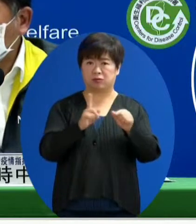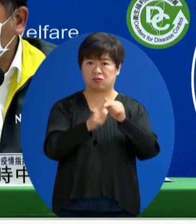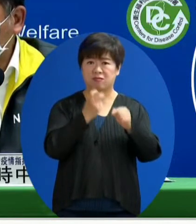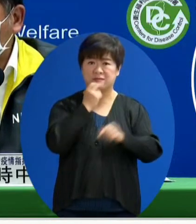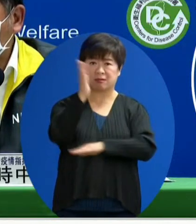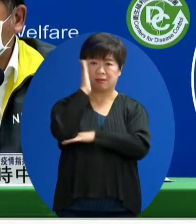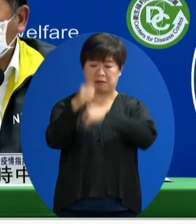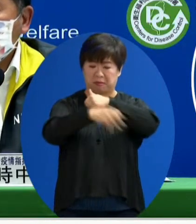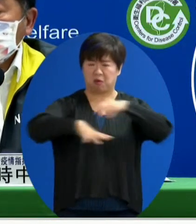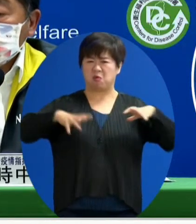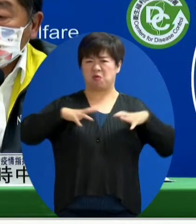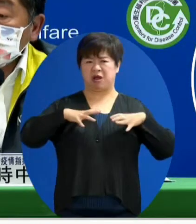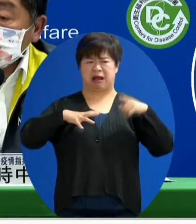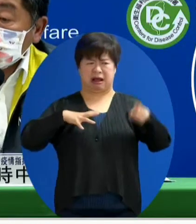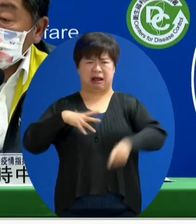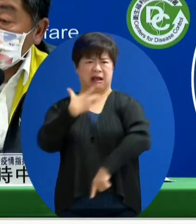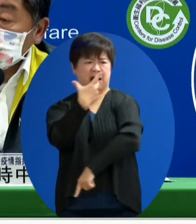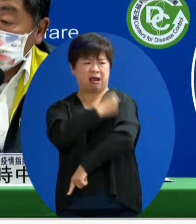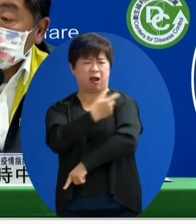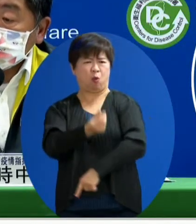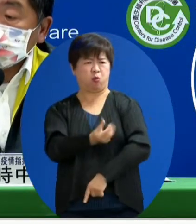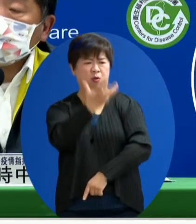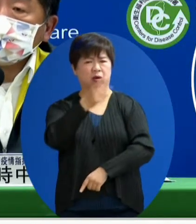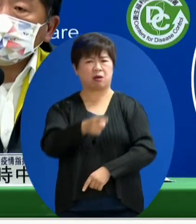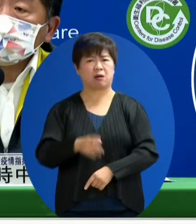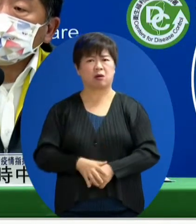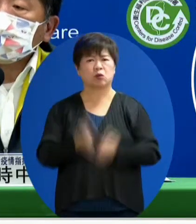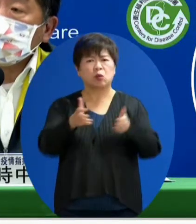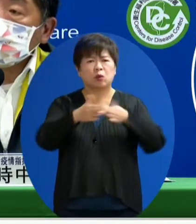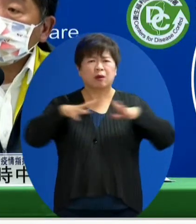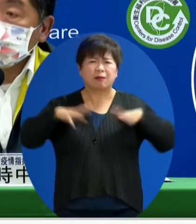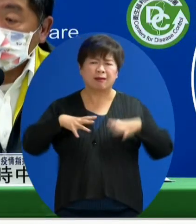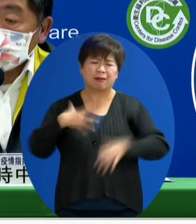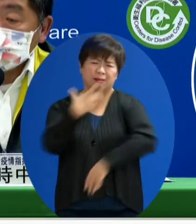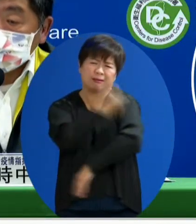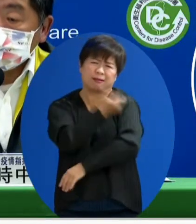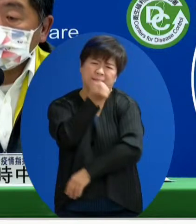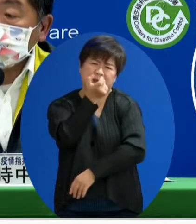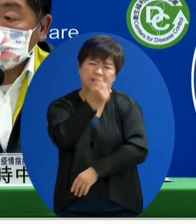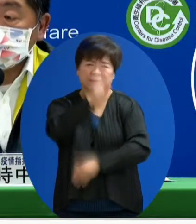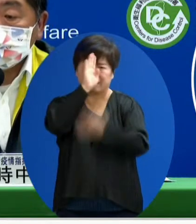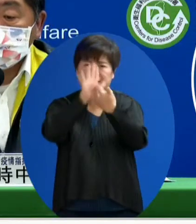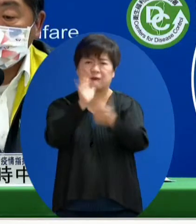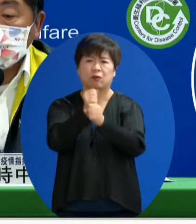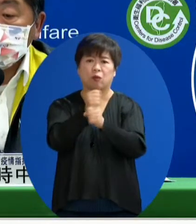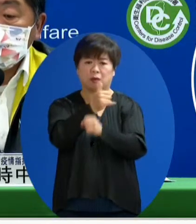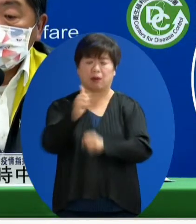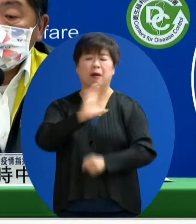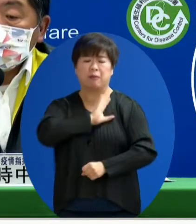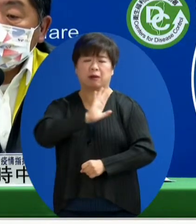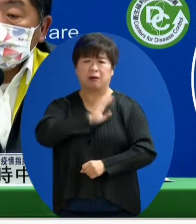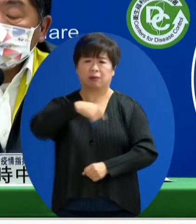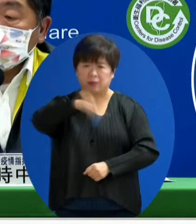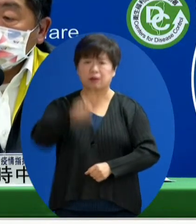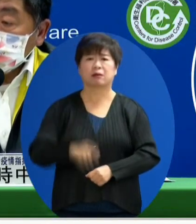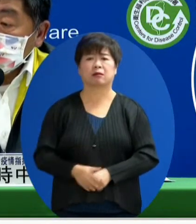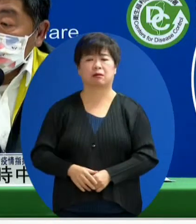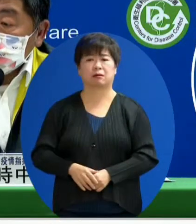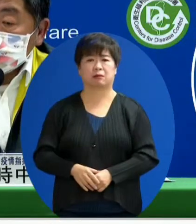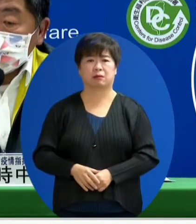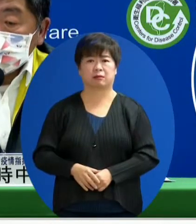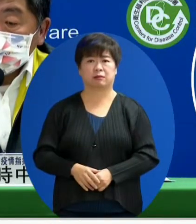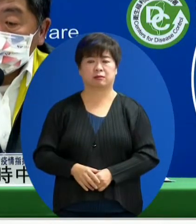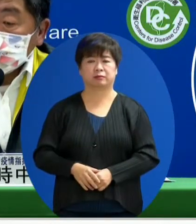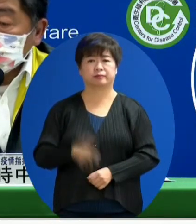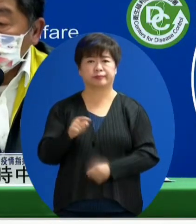央政府官员都一直在打，中央政府的重要官员其实打的不多了哈，那防疫人员当然是会去打。那也